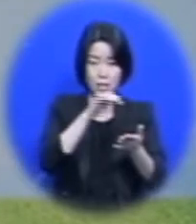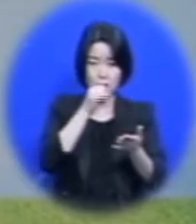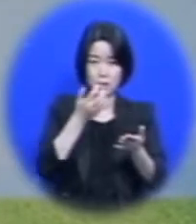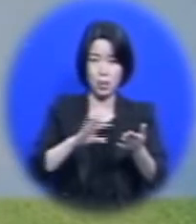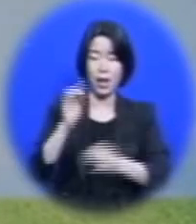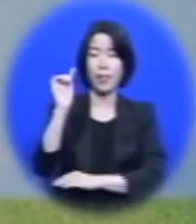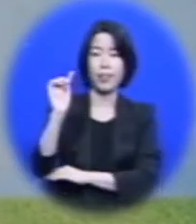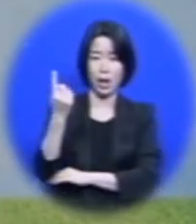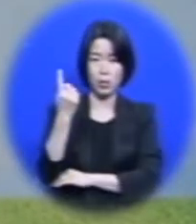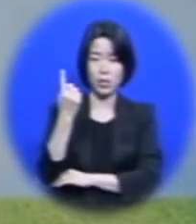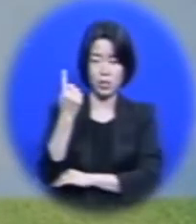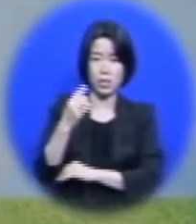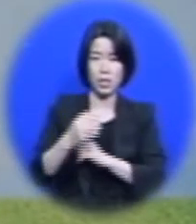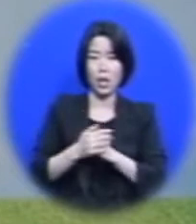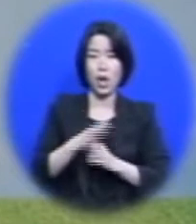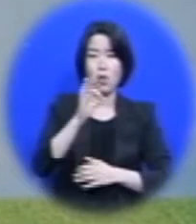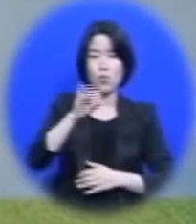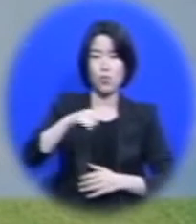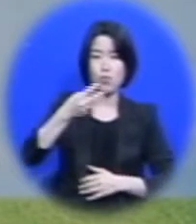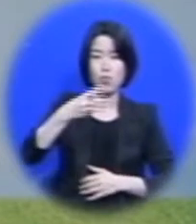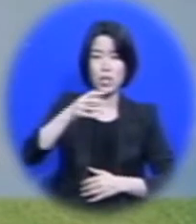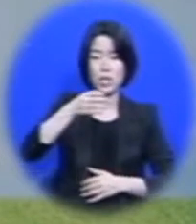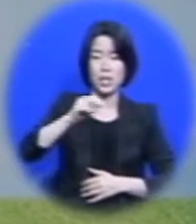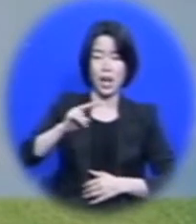다윗이 우리아의 아내,